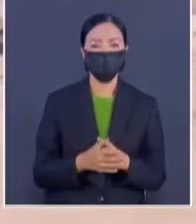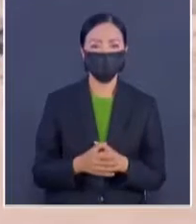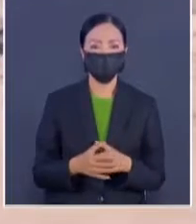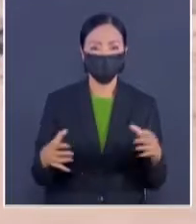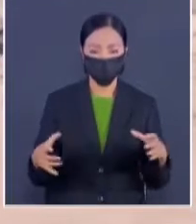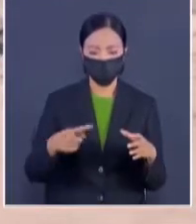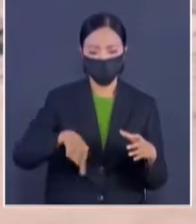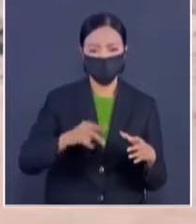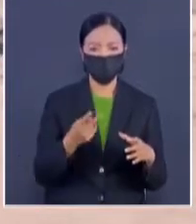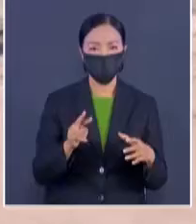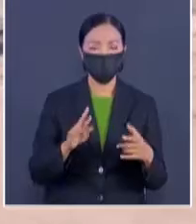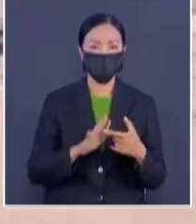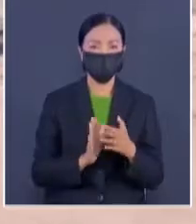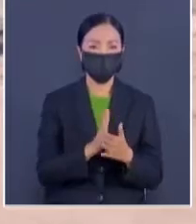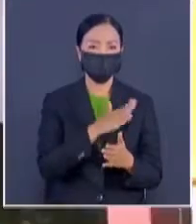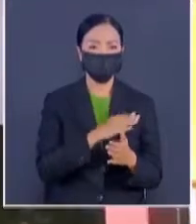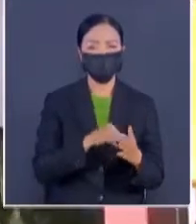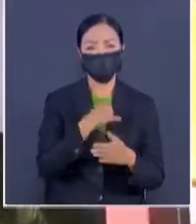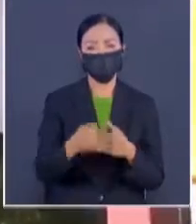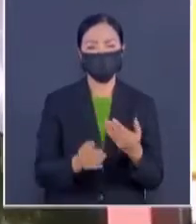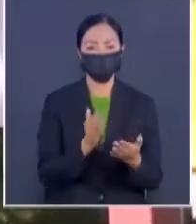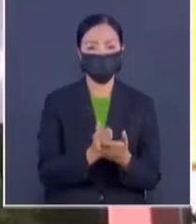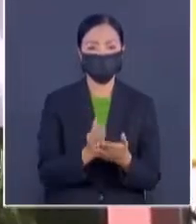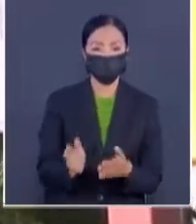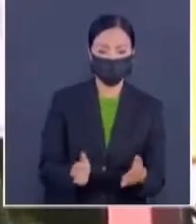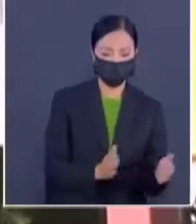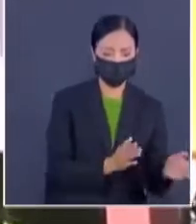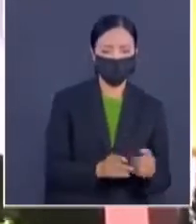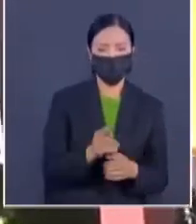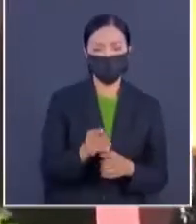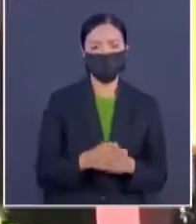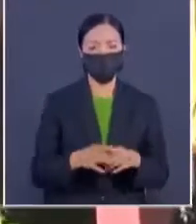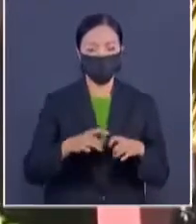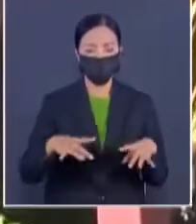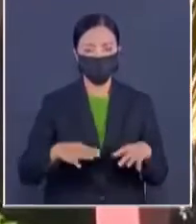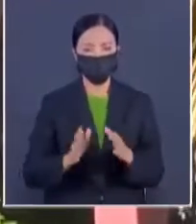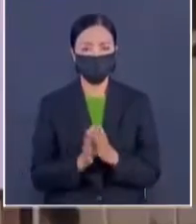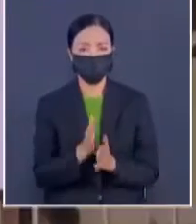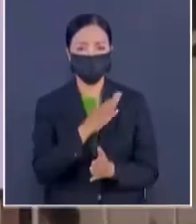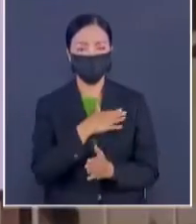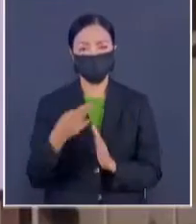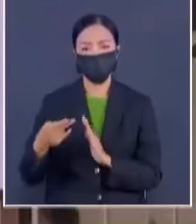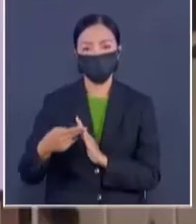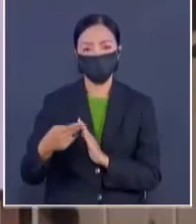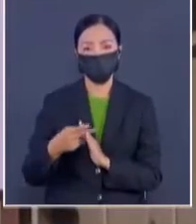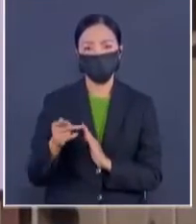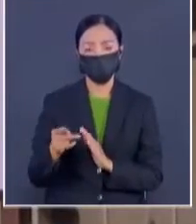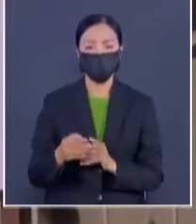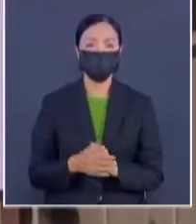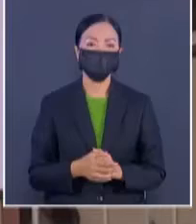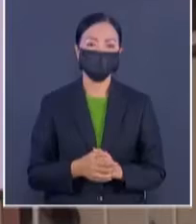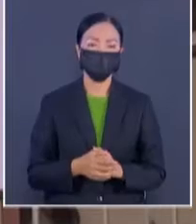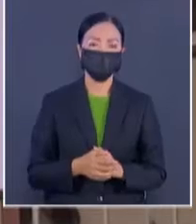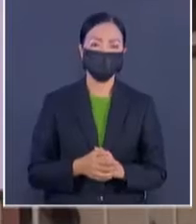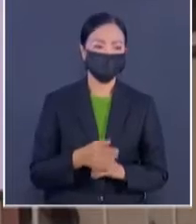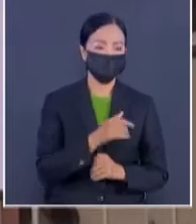ฆ์ยุติคดีนี้ไปส่วนอีกคดีนึงค่ะเป็นกรณีความขัดแย้งระหว่างพระสงฆ์ที่จังหวัดหนองคายอันนี้เจ้าคุณบัวศรีท่านเข้